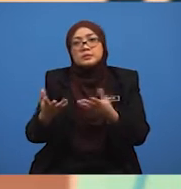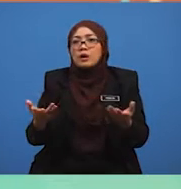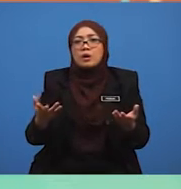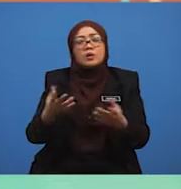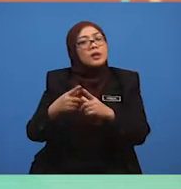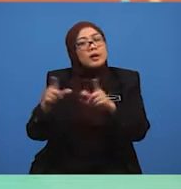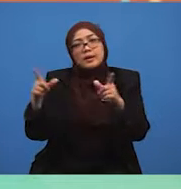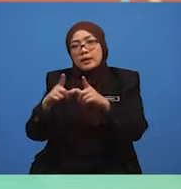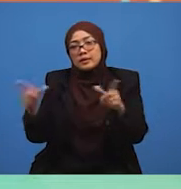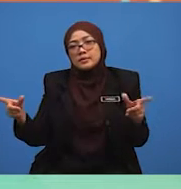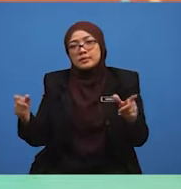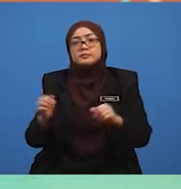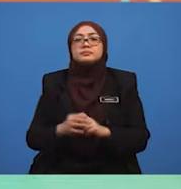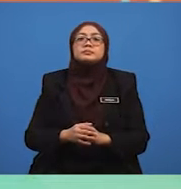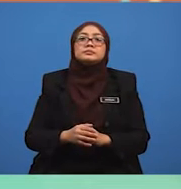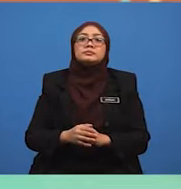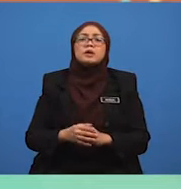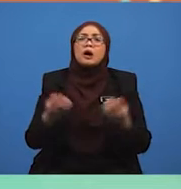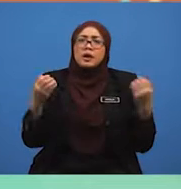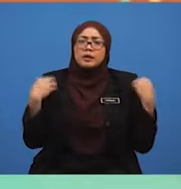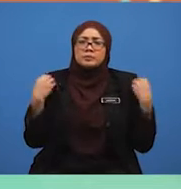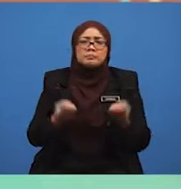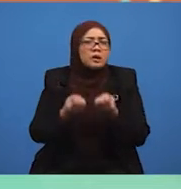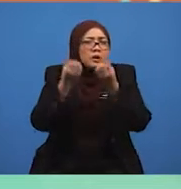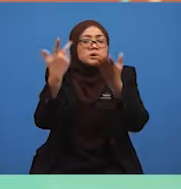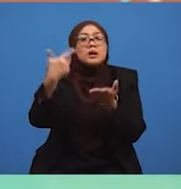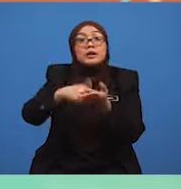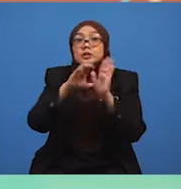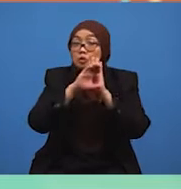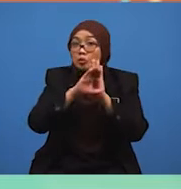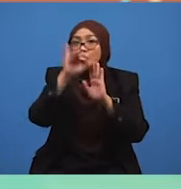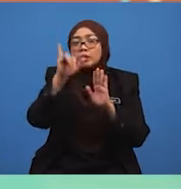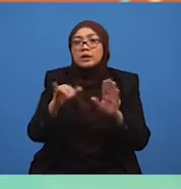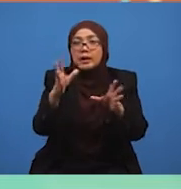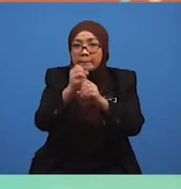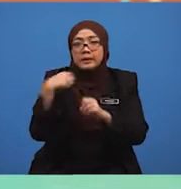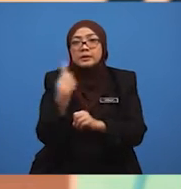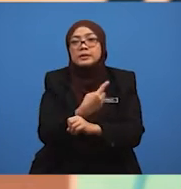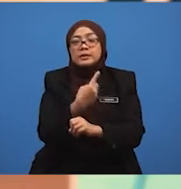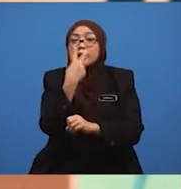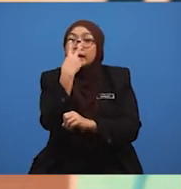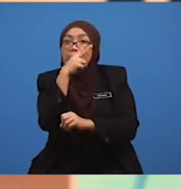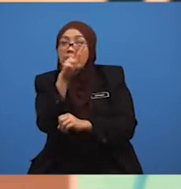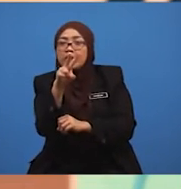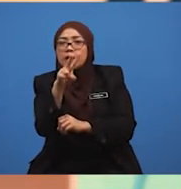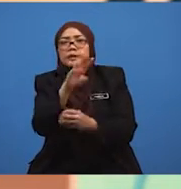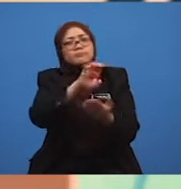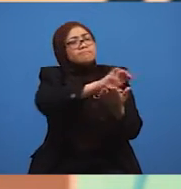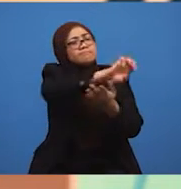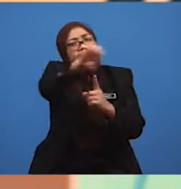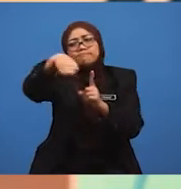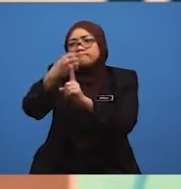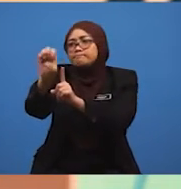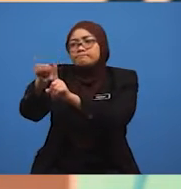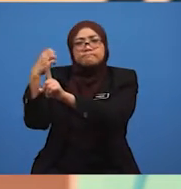sebenarnya ada banyak lagi contoh yang kita dapat jumpa di sekeliling rumah kita seperti